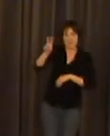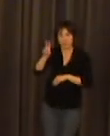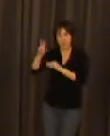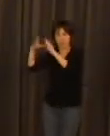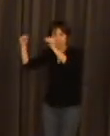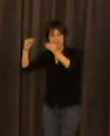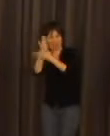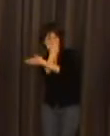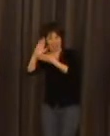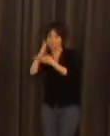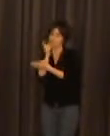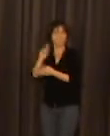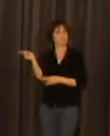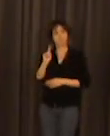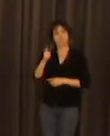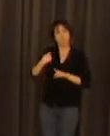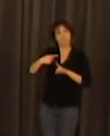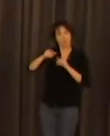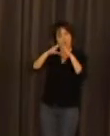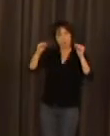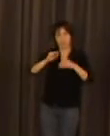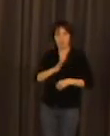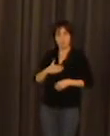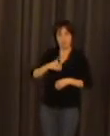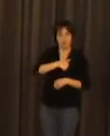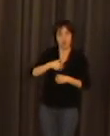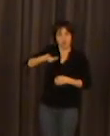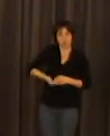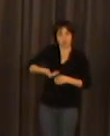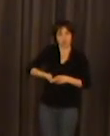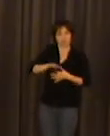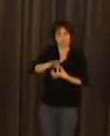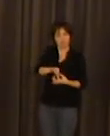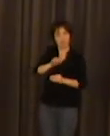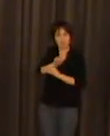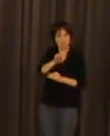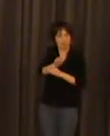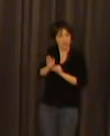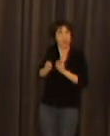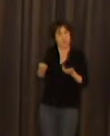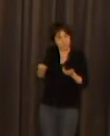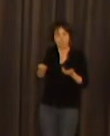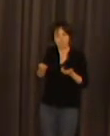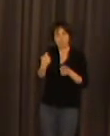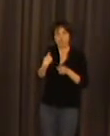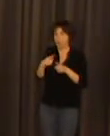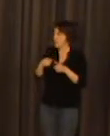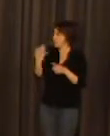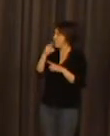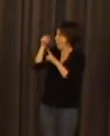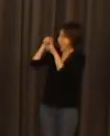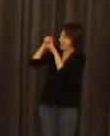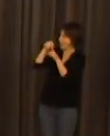paper que la universitat té en relació a l'ensenyament i a l'educació, em sembla que és un dels objectius que